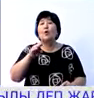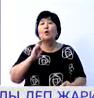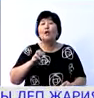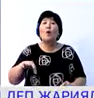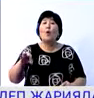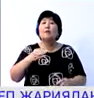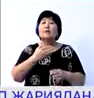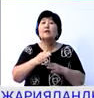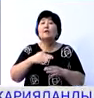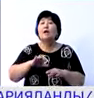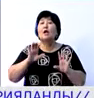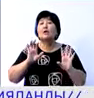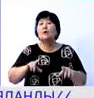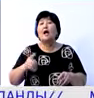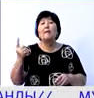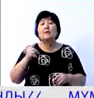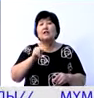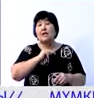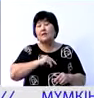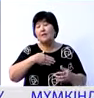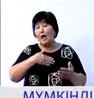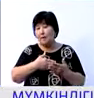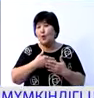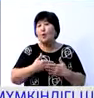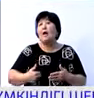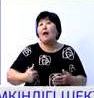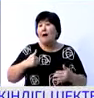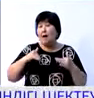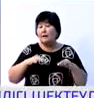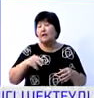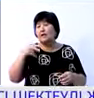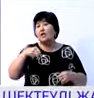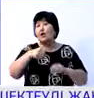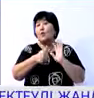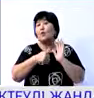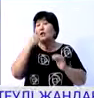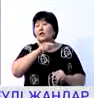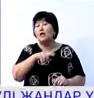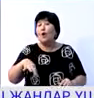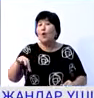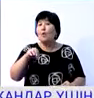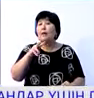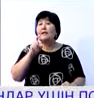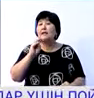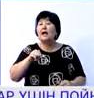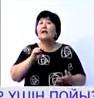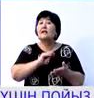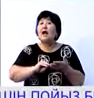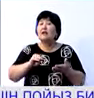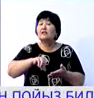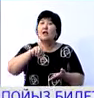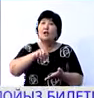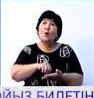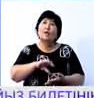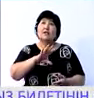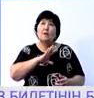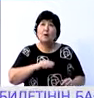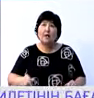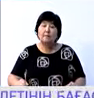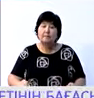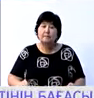облыстық филиал төрағасының бірінші орынбасары қызметтерін абыроймен атқарды. 2016 жылдан бері облыстық мәслихат хатшысы лауазымында болды.